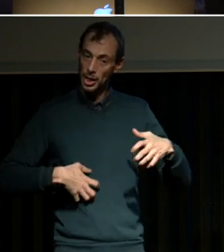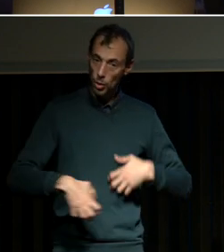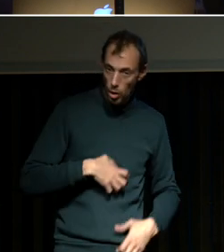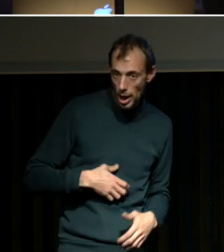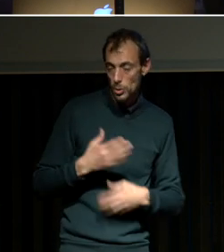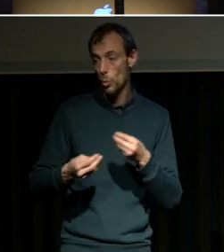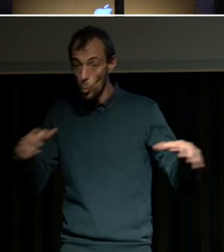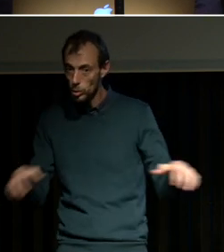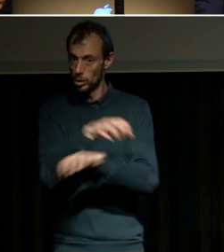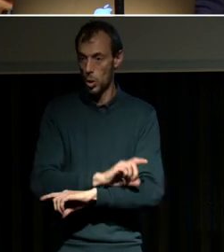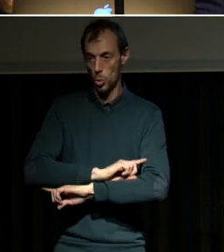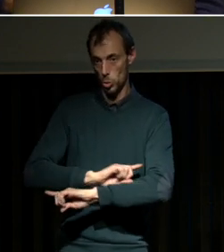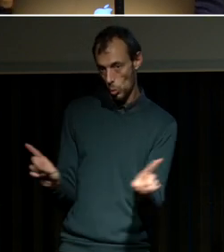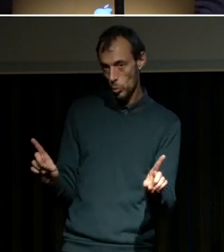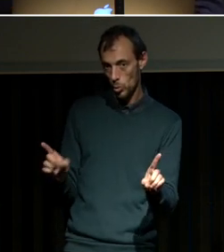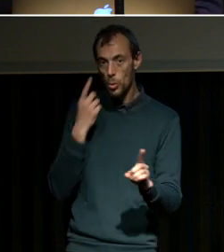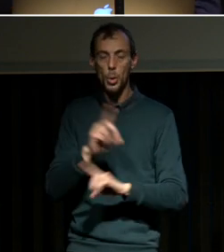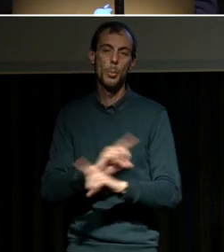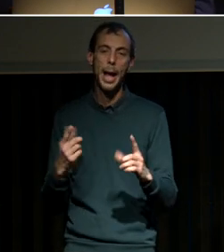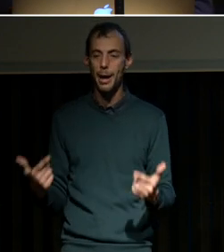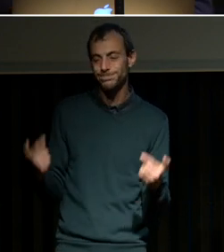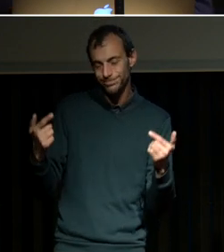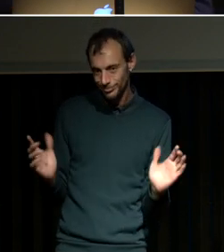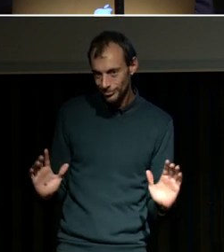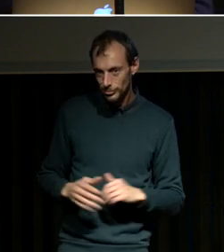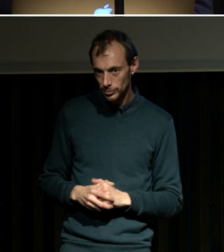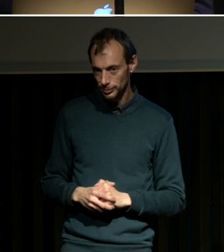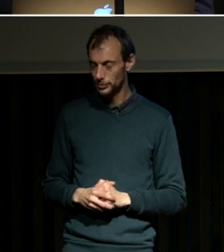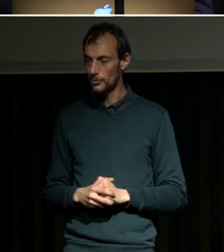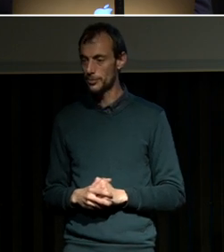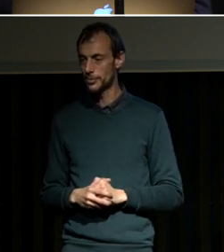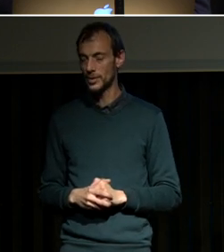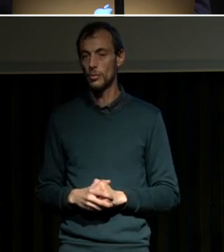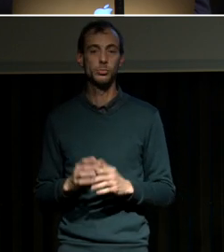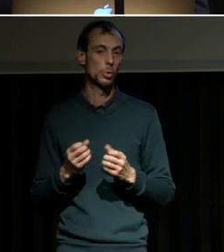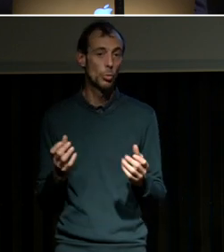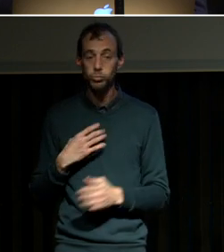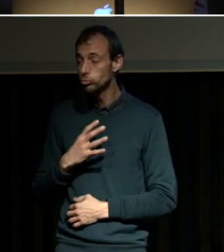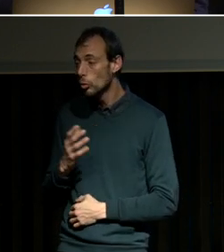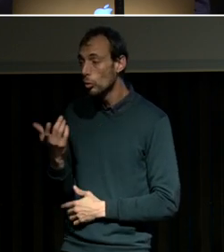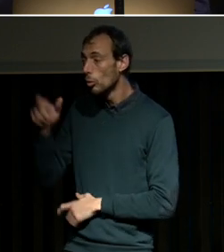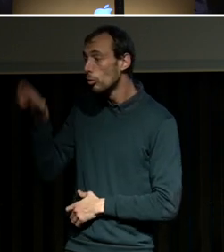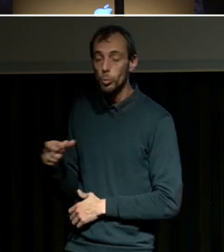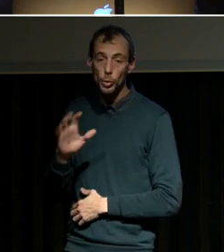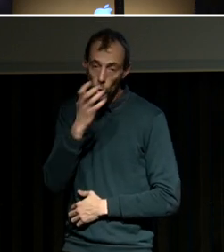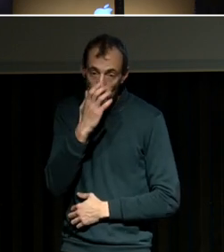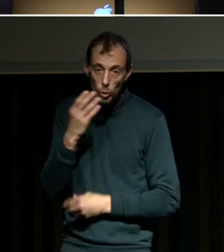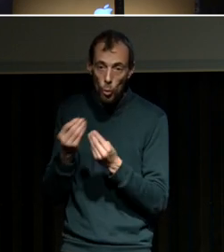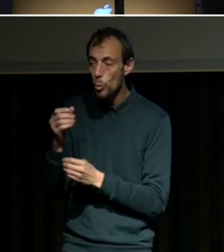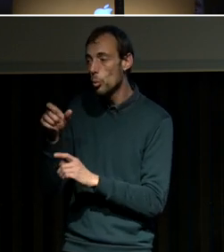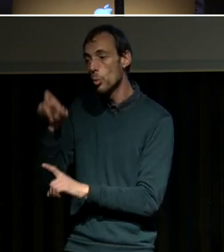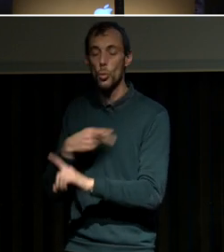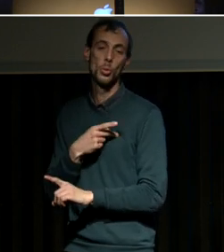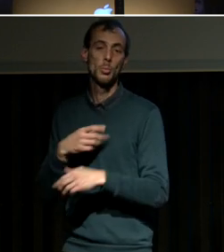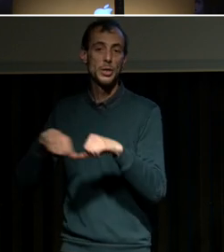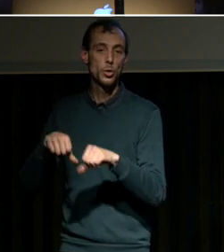Donc c'est très, très encadré. Le diagnostic clinique est fait par deux réanimateurs ou des médecins urgentistes ou des réanimateurs qui ont l'habitude de